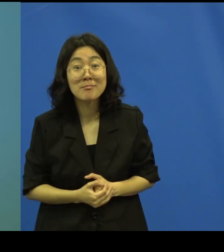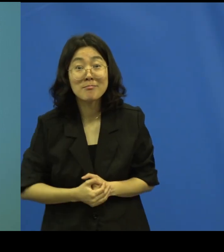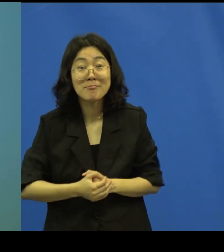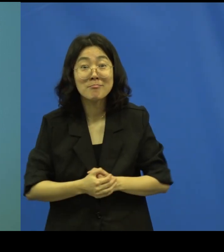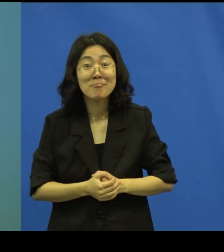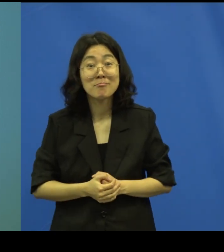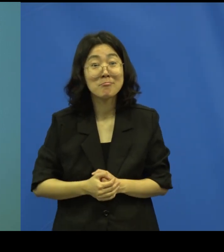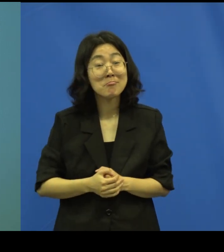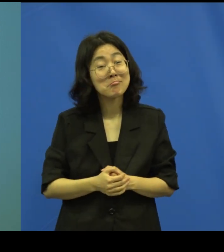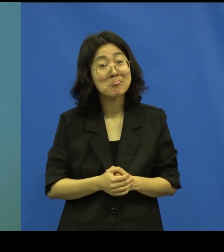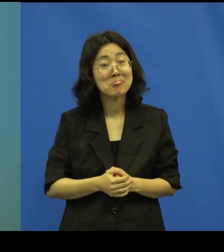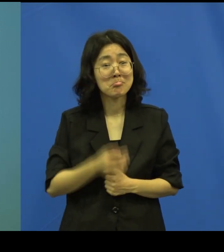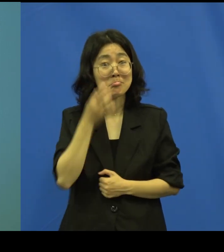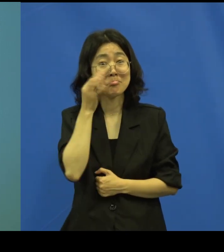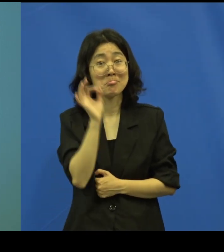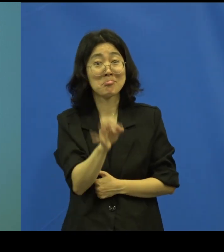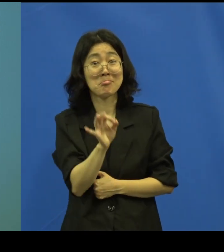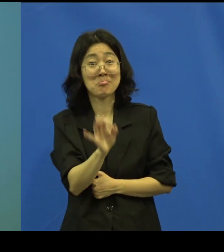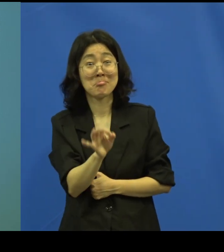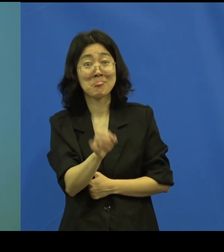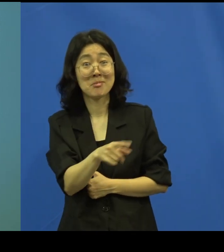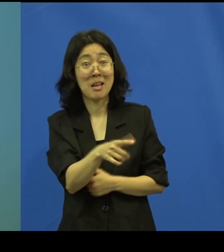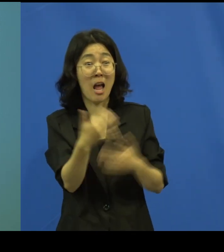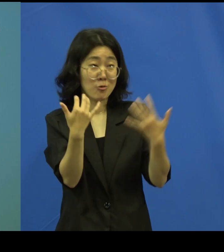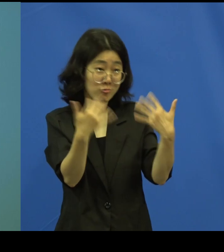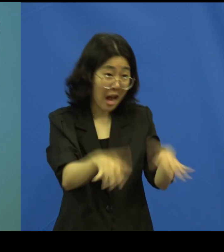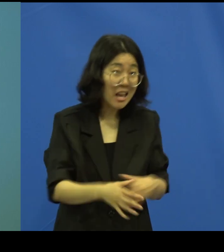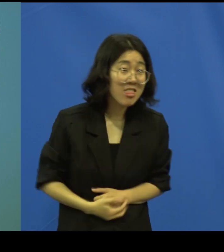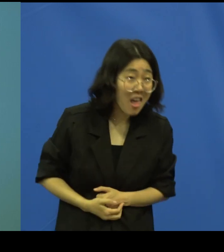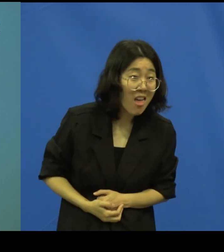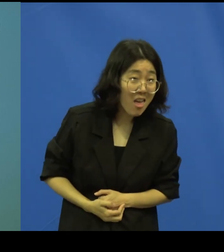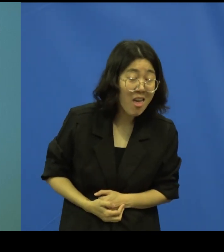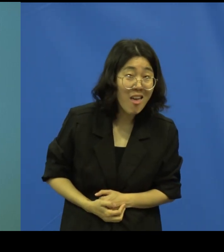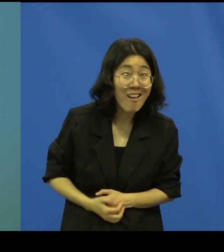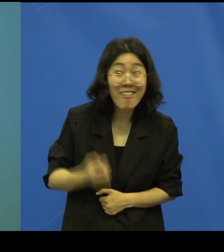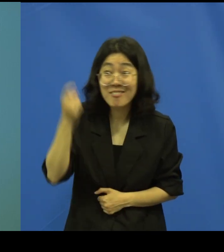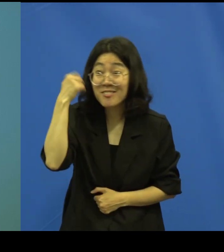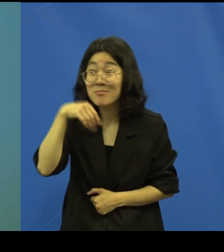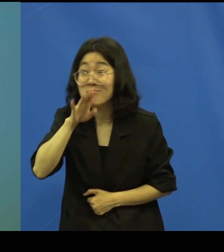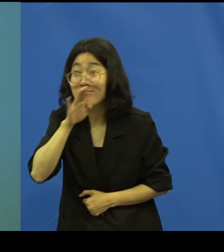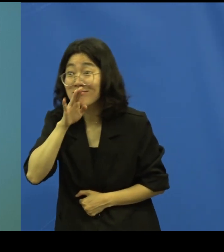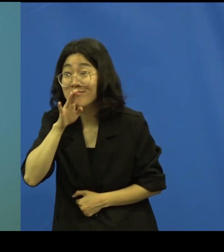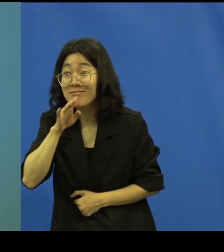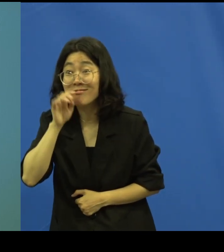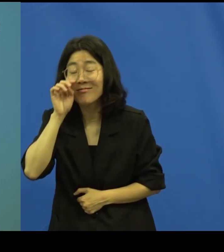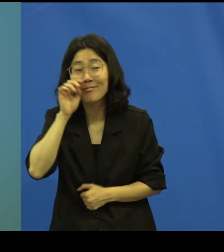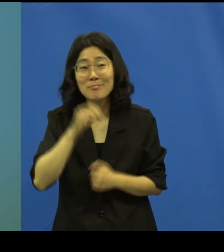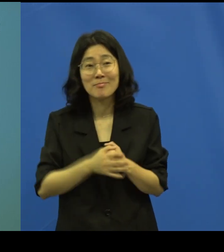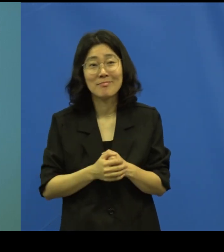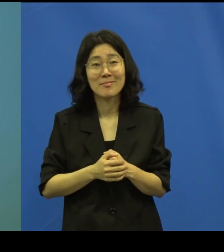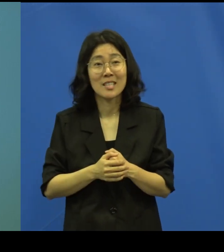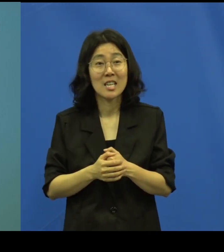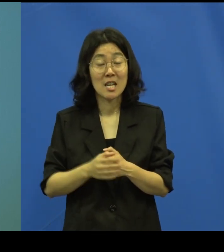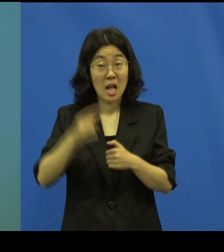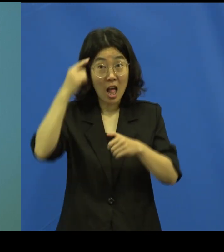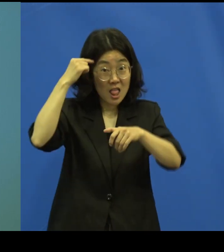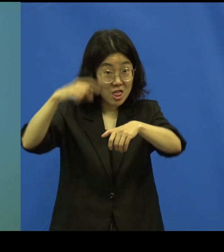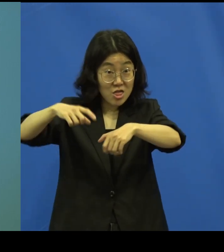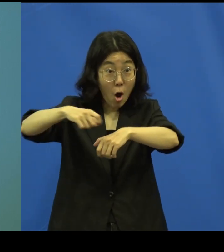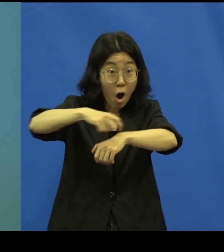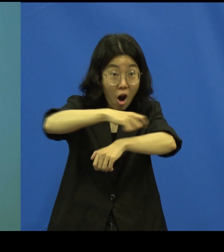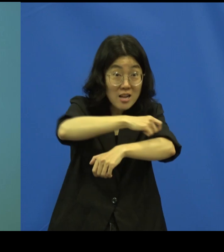양은 뭐예요, 여러분? 약하디 약한 짐승이 양입니다. 이 털 깎는 자